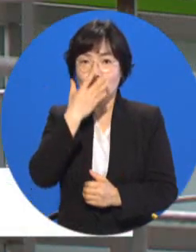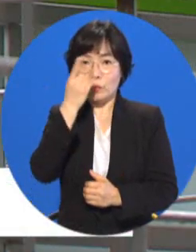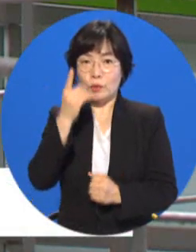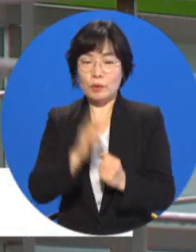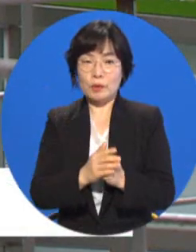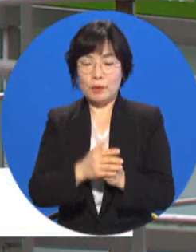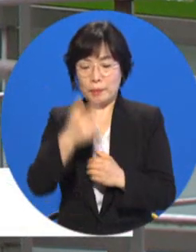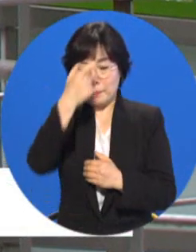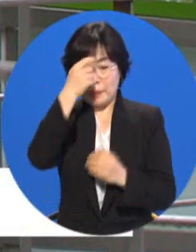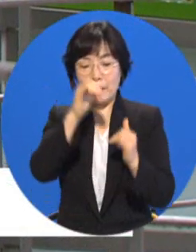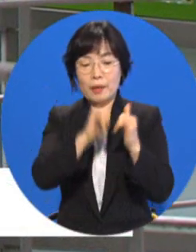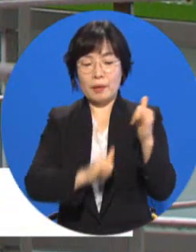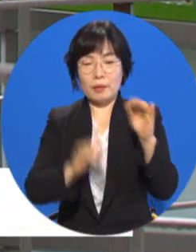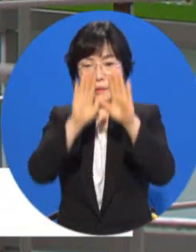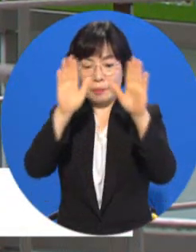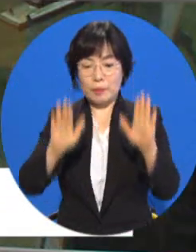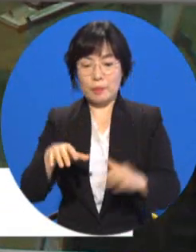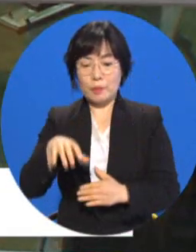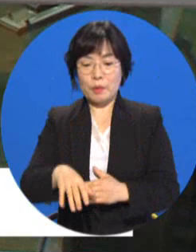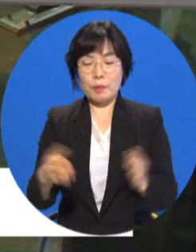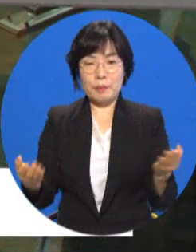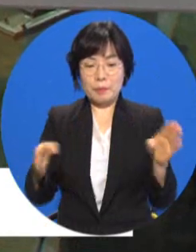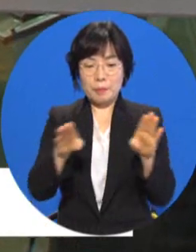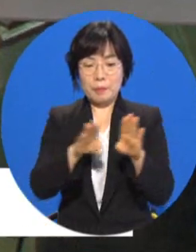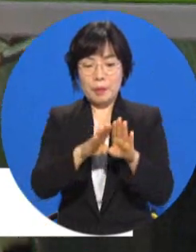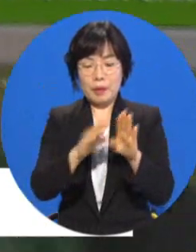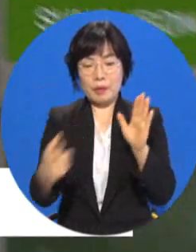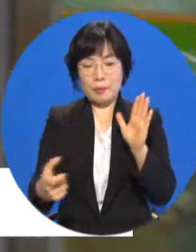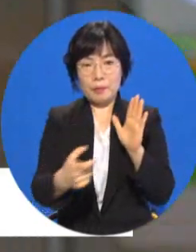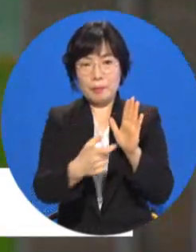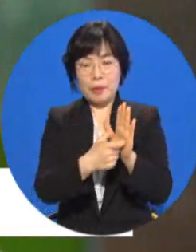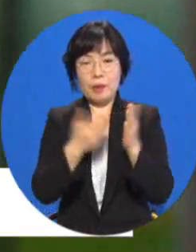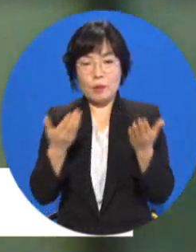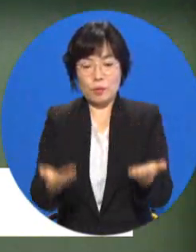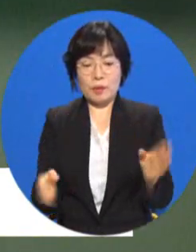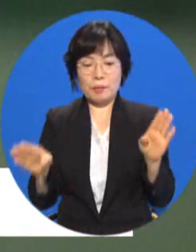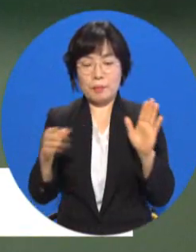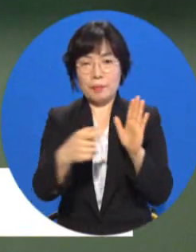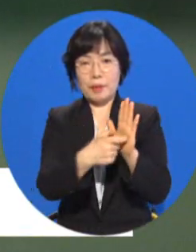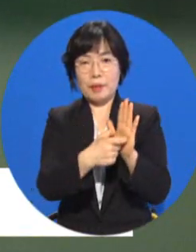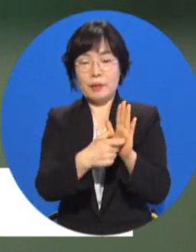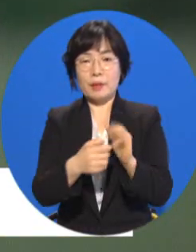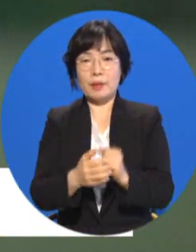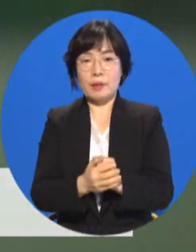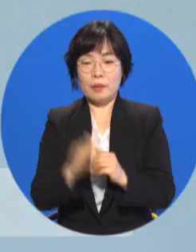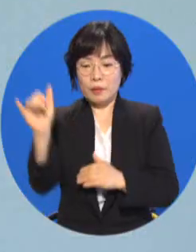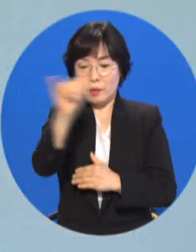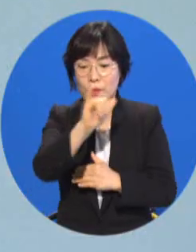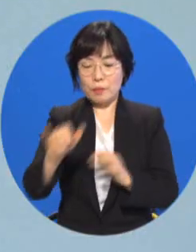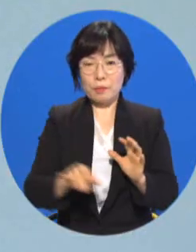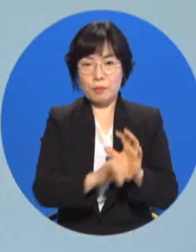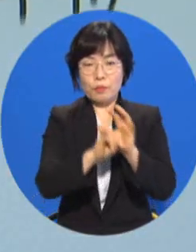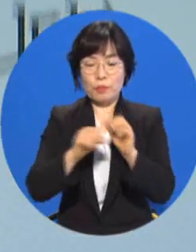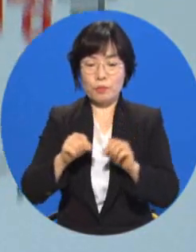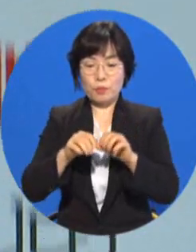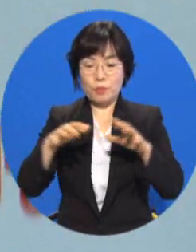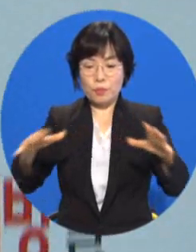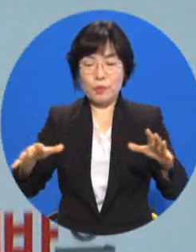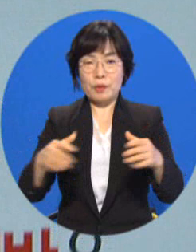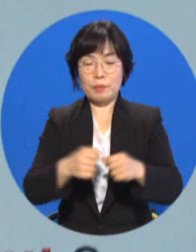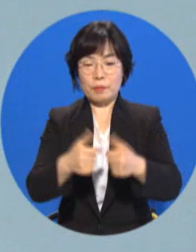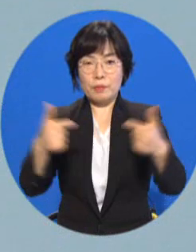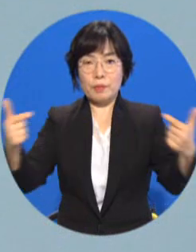순천시 기독교 역사 박물관. 입구에 무기한 휴관에 들어간다는 알림판이 붙었습니다. 전국적으로 코로나19 확진자가